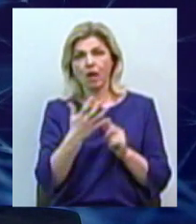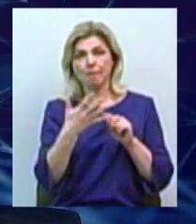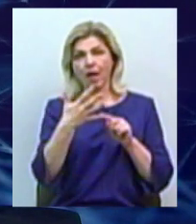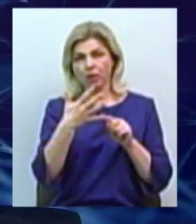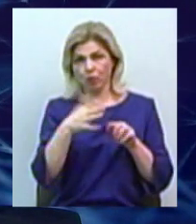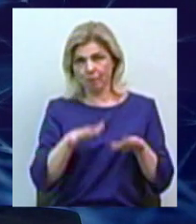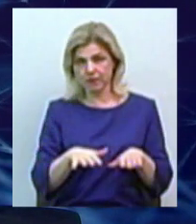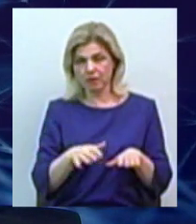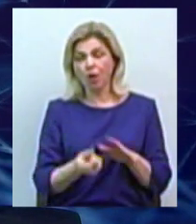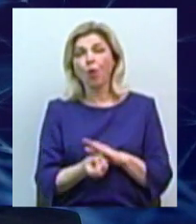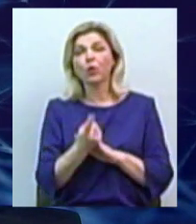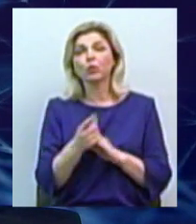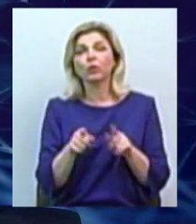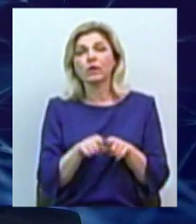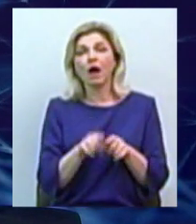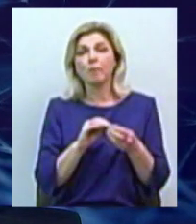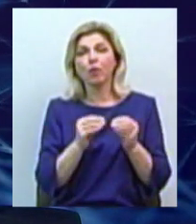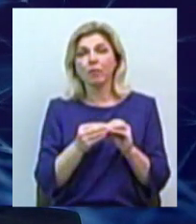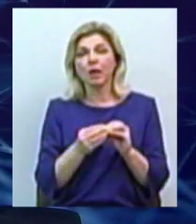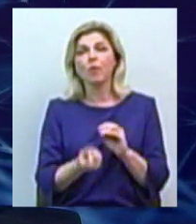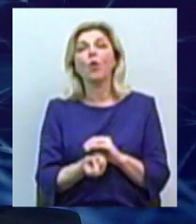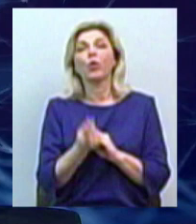А звідки ж така проблема? Від чого вона